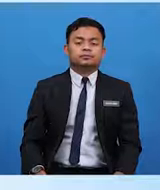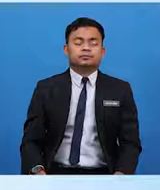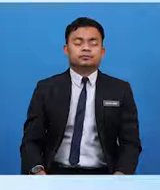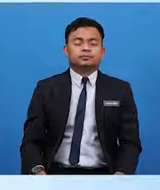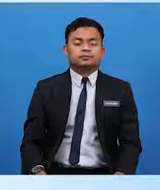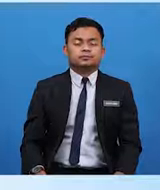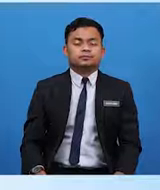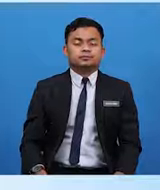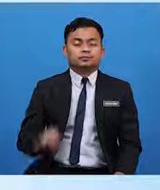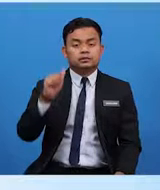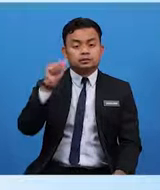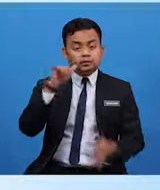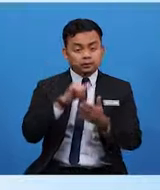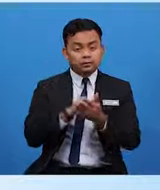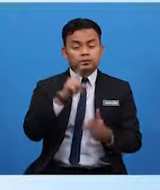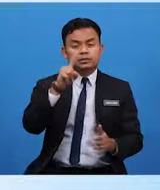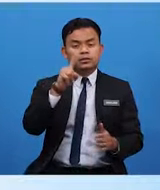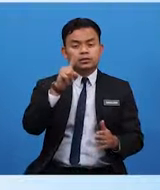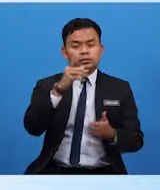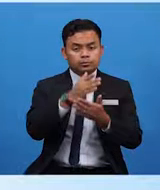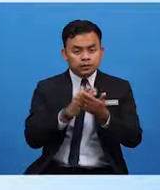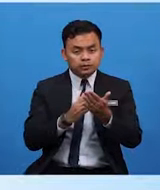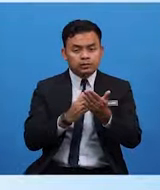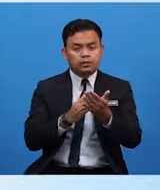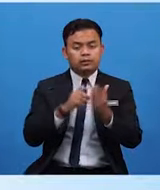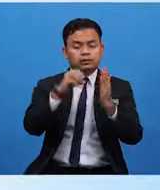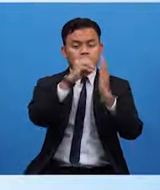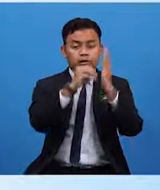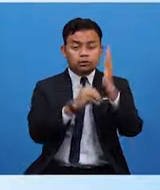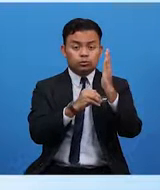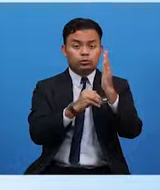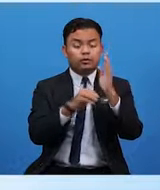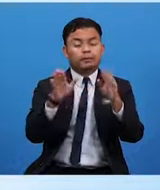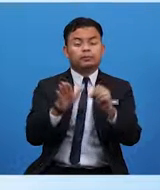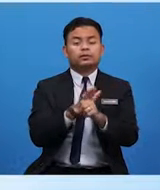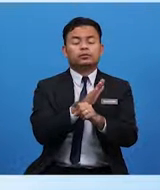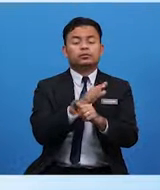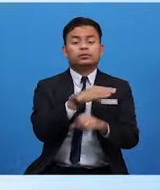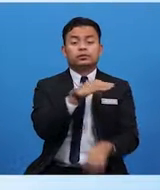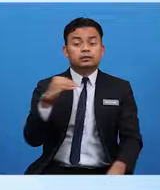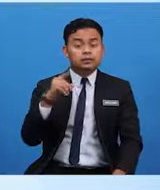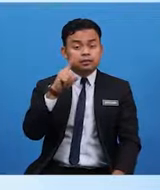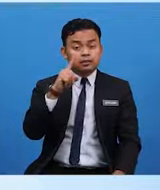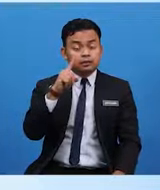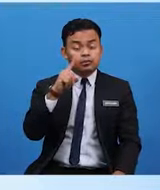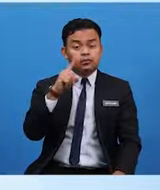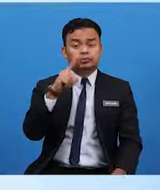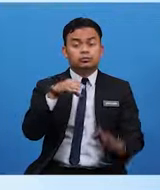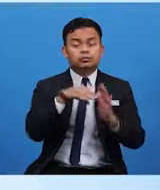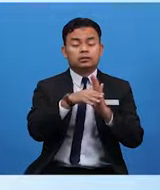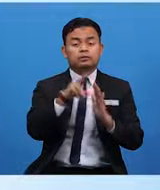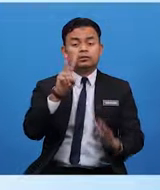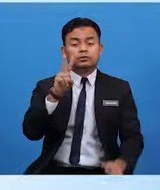bahagian B lurik penuh dan satu bahagian belore daripada dua bahagian